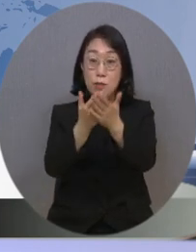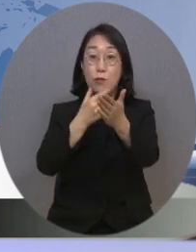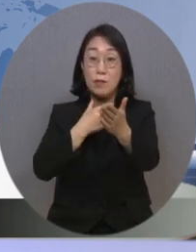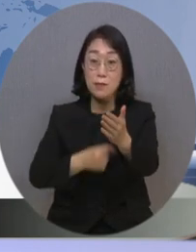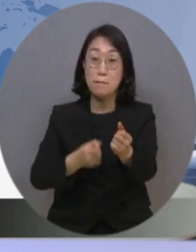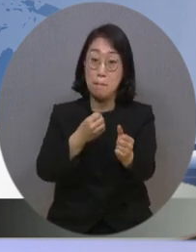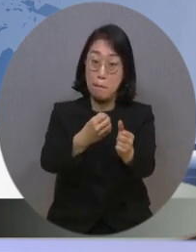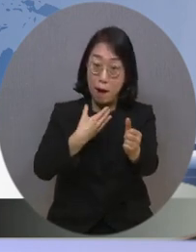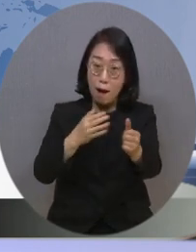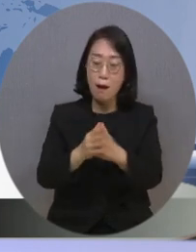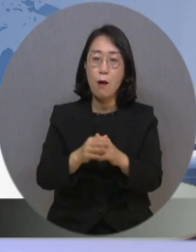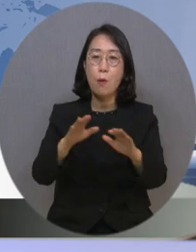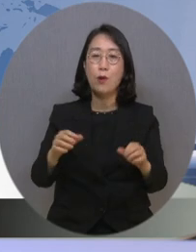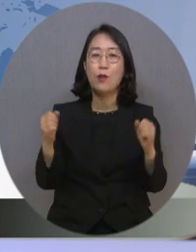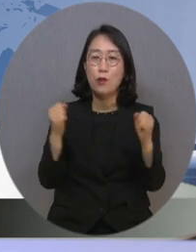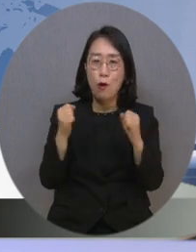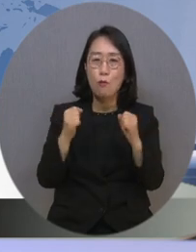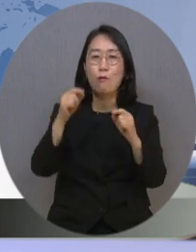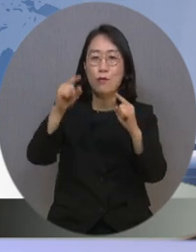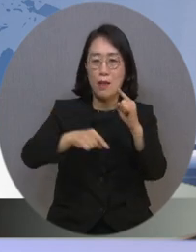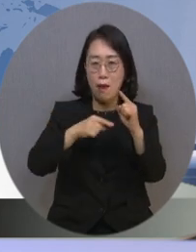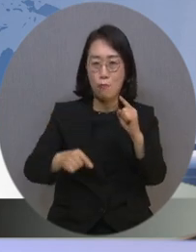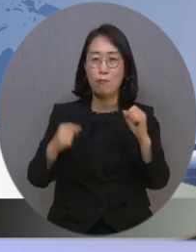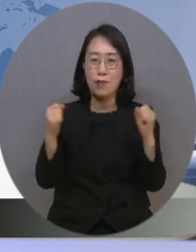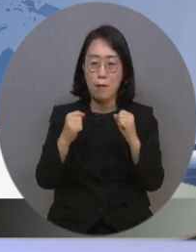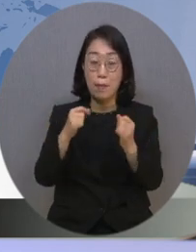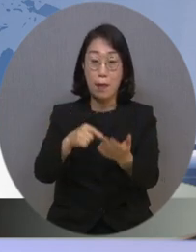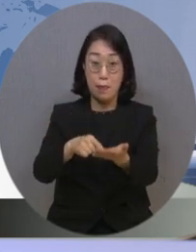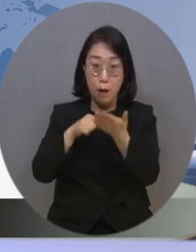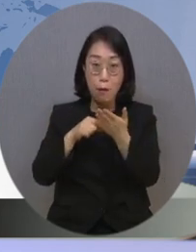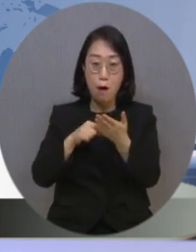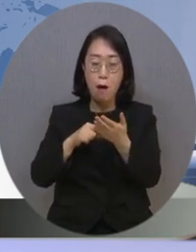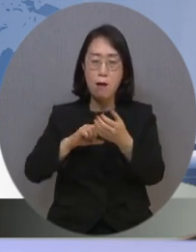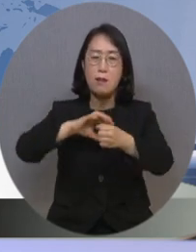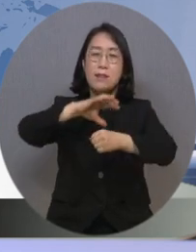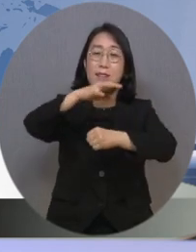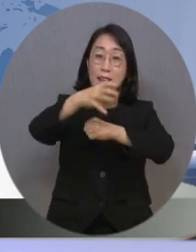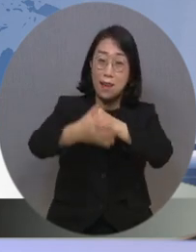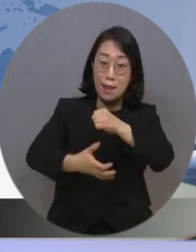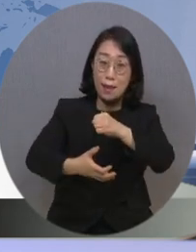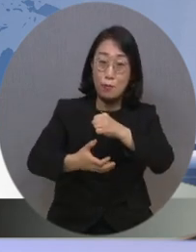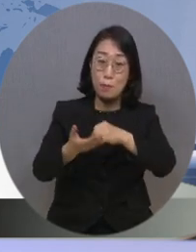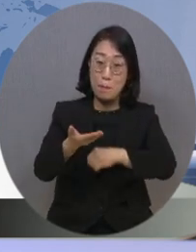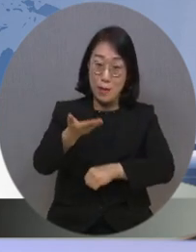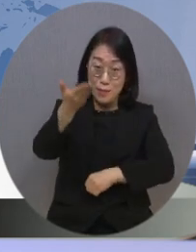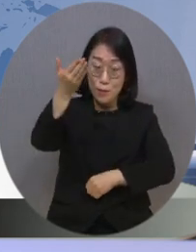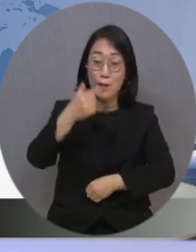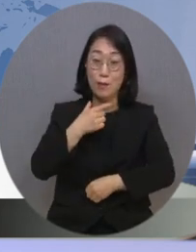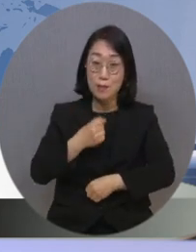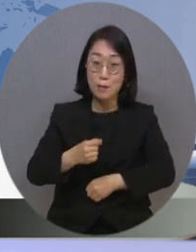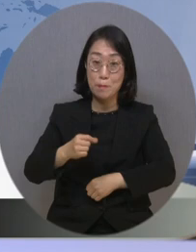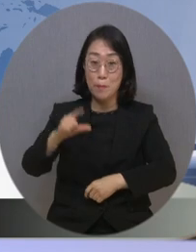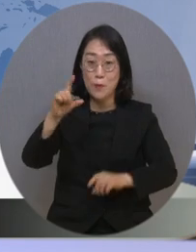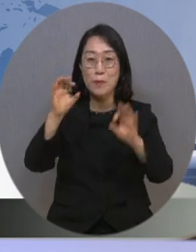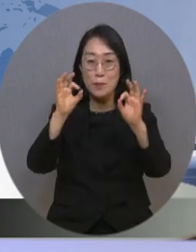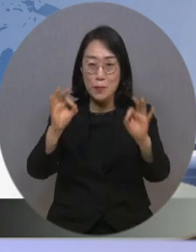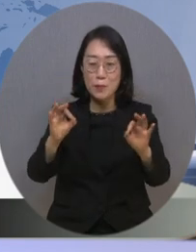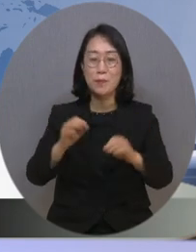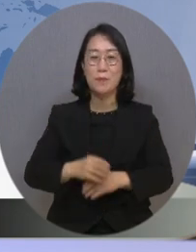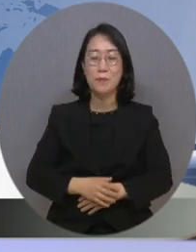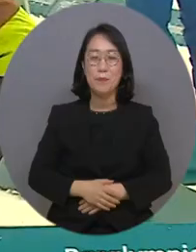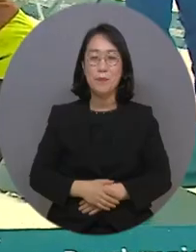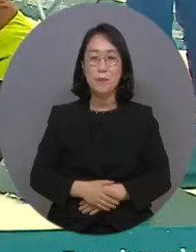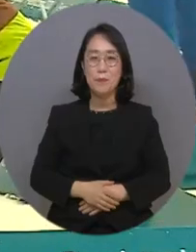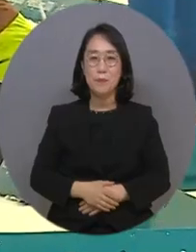전국 동계체전에서도 빛났습니다 대한민국을 넘어 세계로 향하는 꿈을 박성용 기자가 만나봤습니다